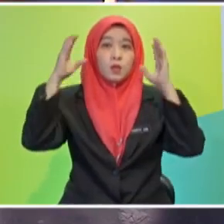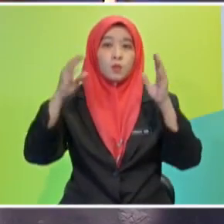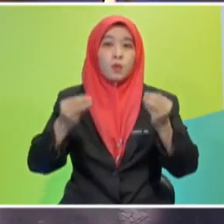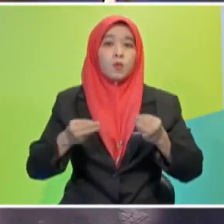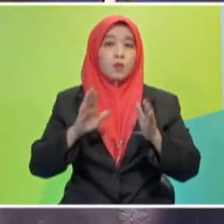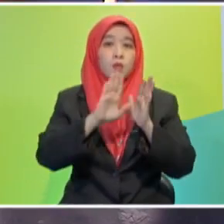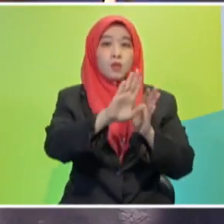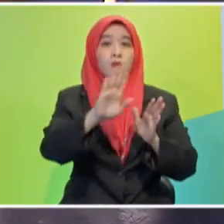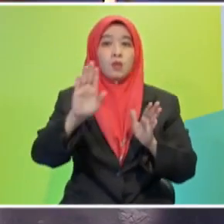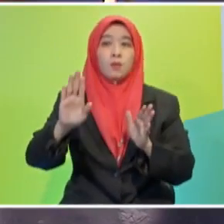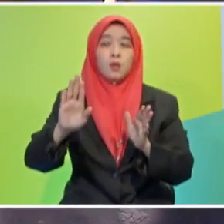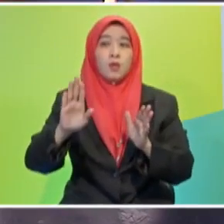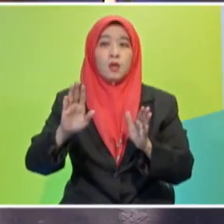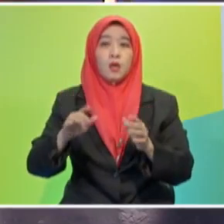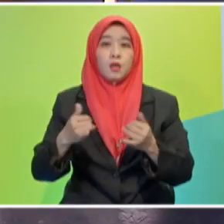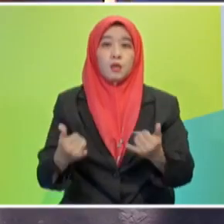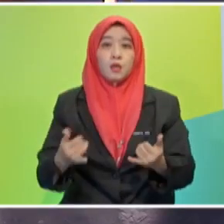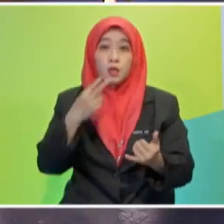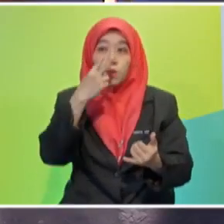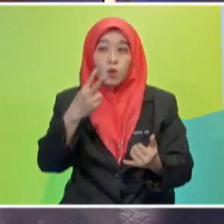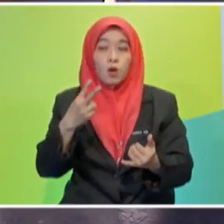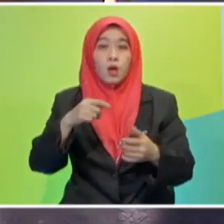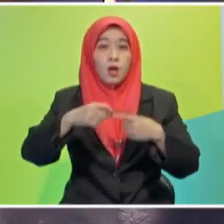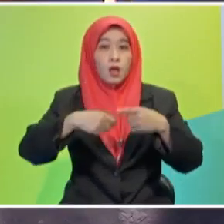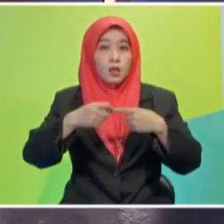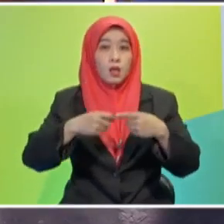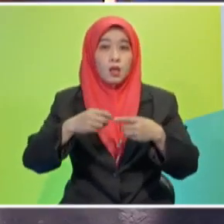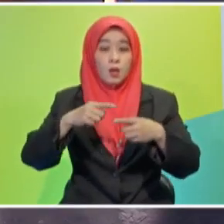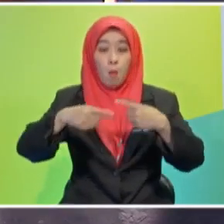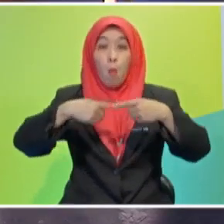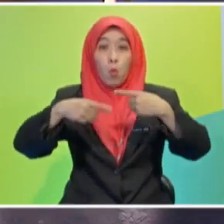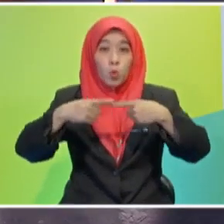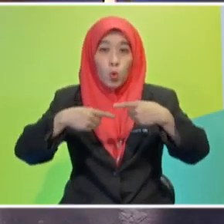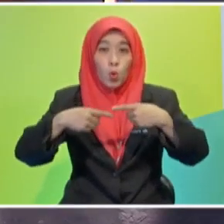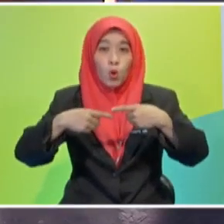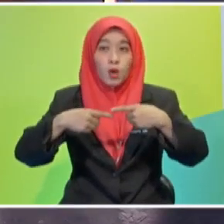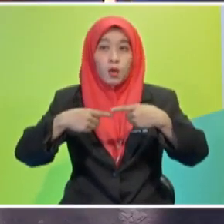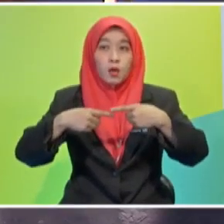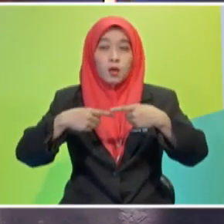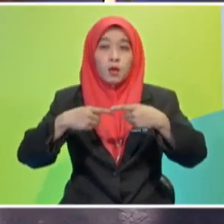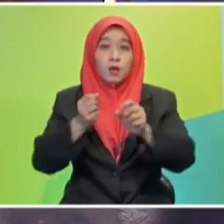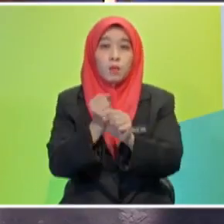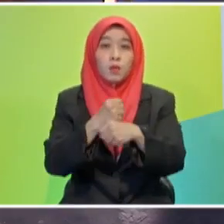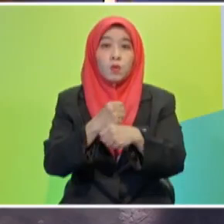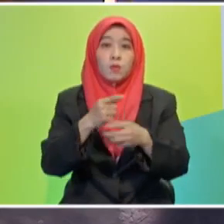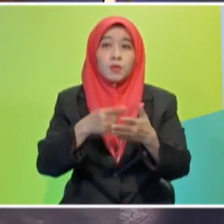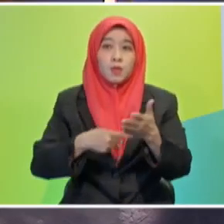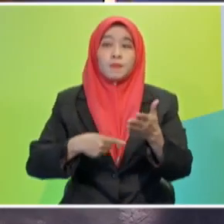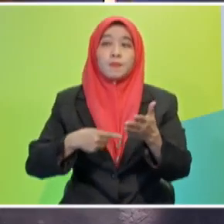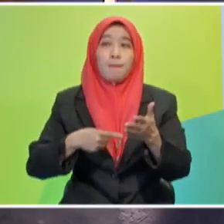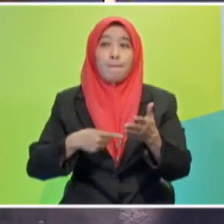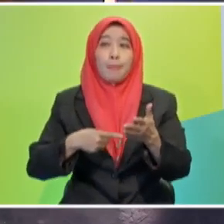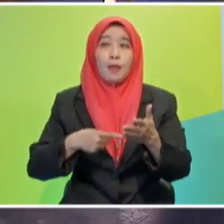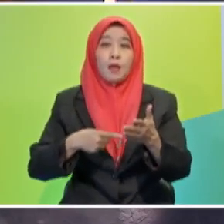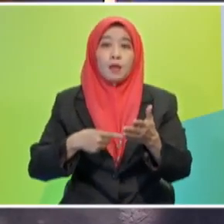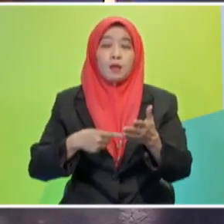cikgu, macam tali motor ni dia mesti duduk kat bawah ni juga cikgu. Ya, tali sawat tu berbentuk macam tali di bahagian bawah ni.